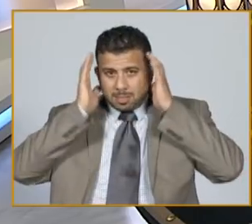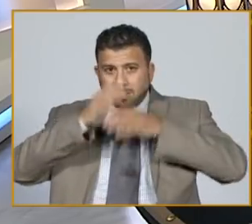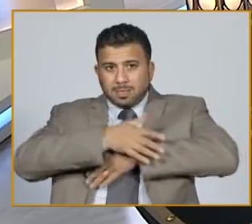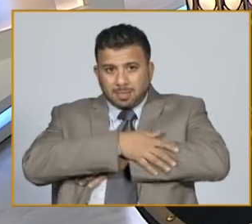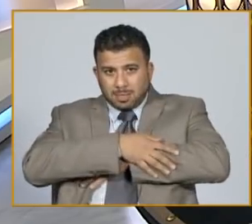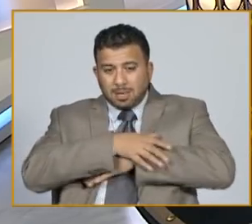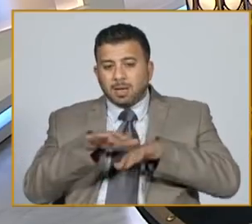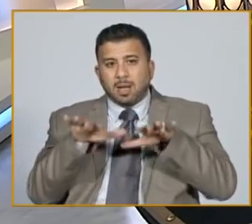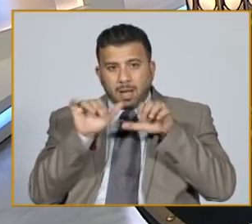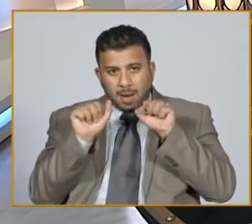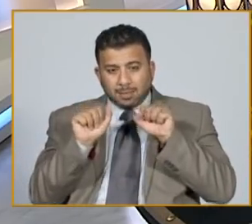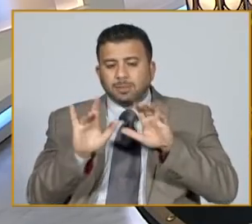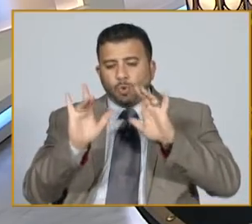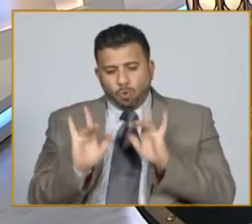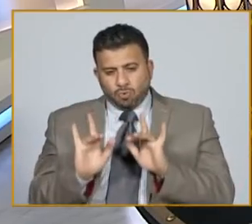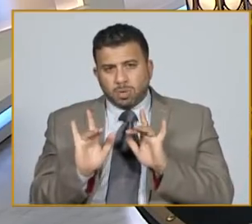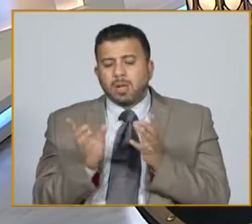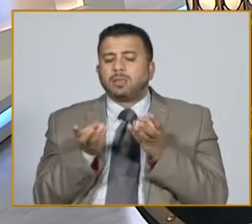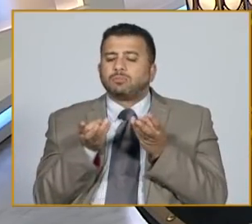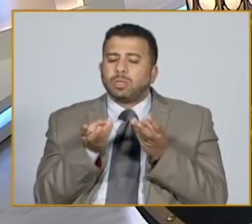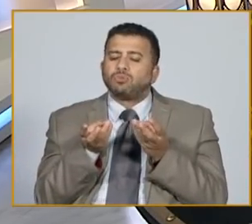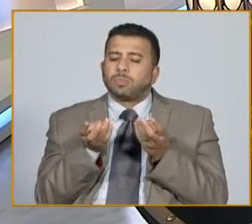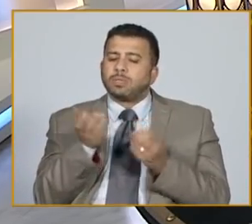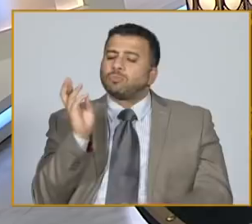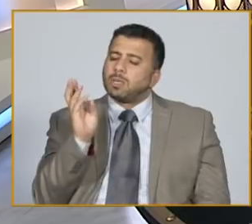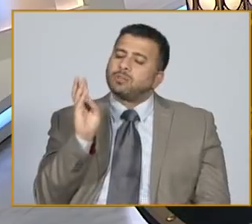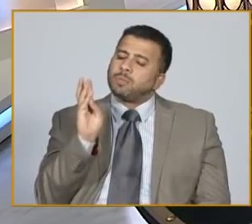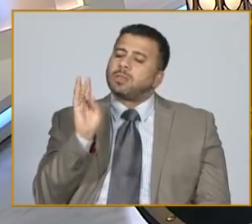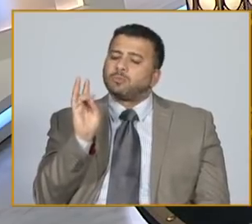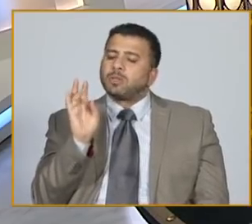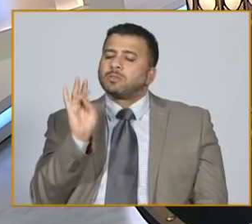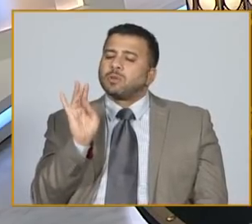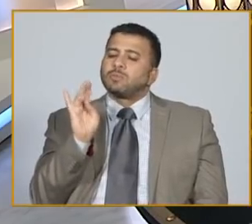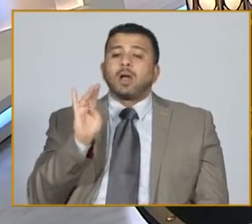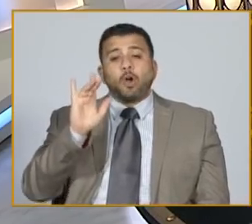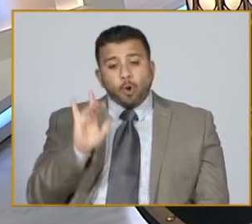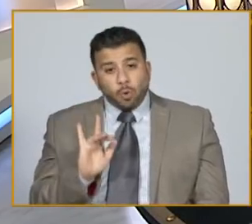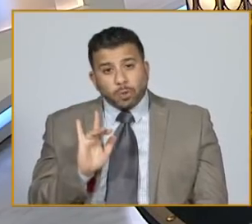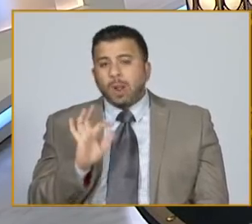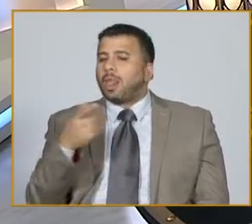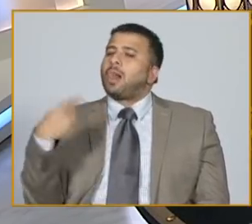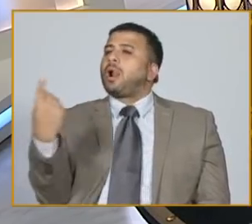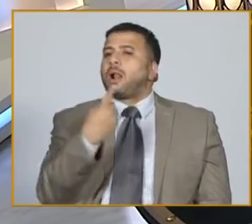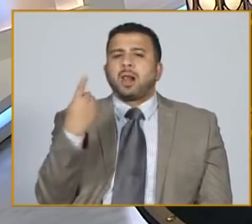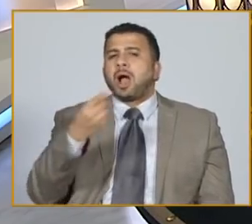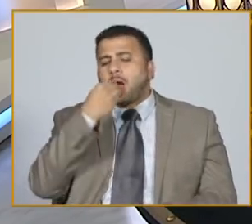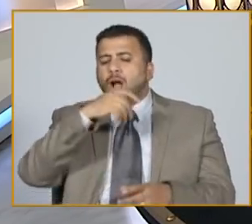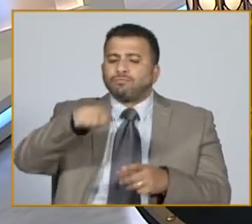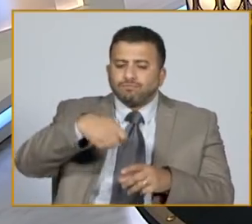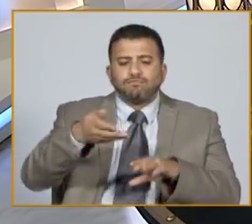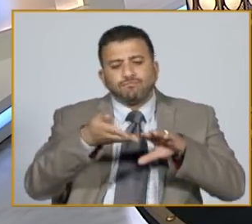المفروضة. أي أذكار بعد الصلاة. نعم نعم. إن شاء الله. شكرا لإلك. مرحبا أختي.